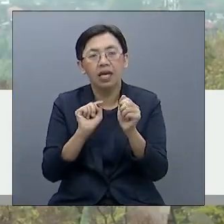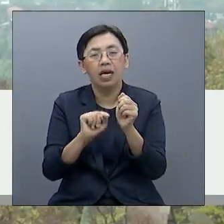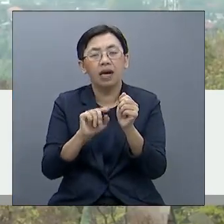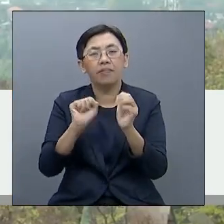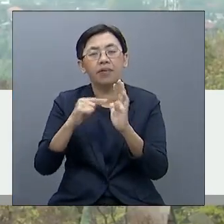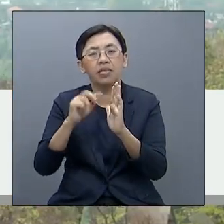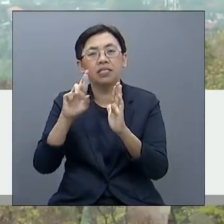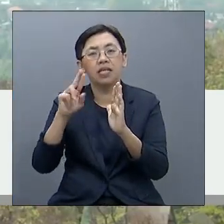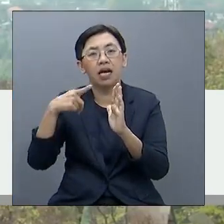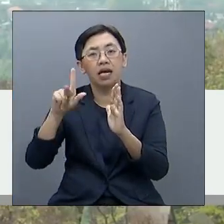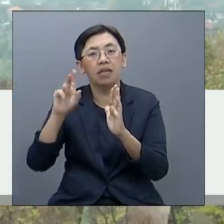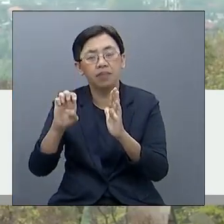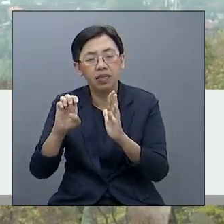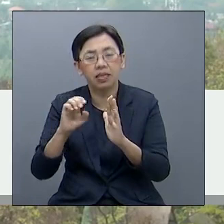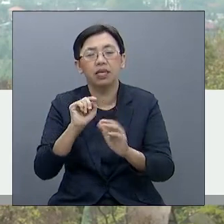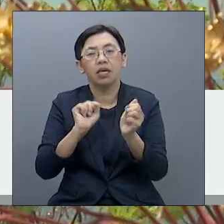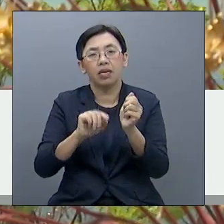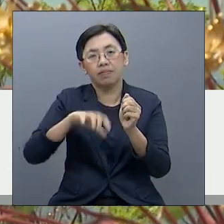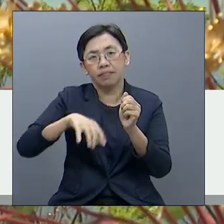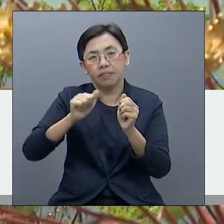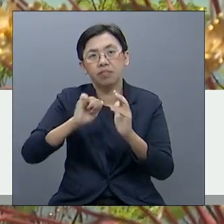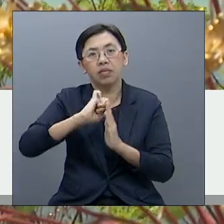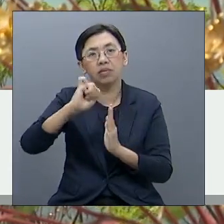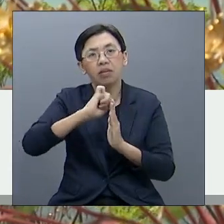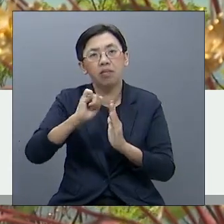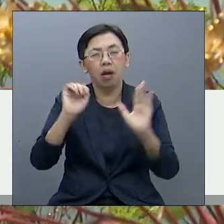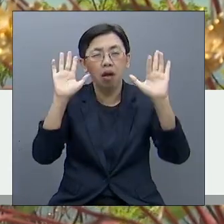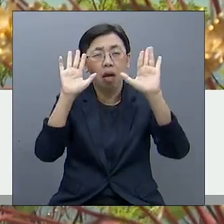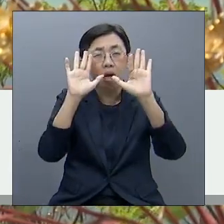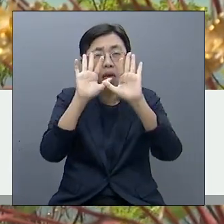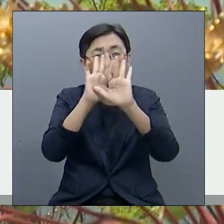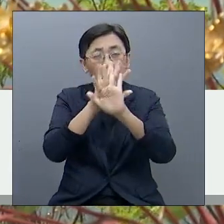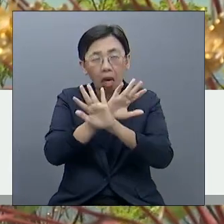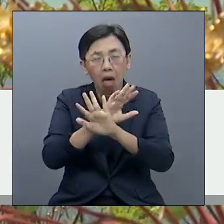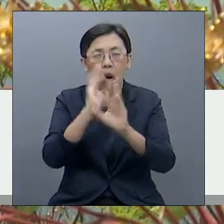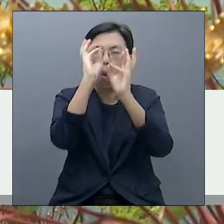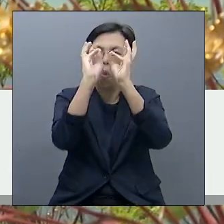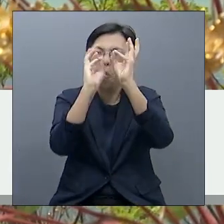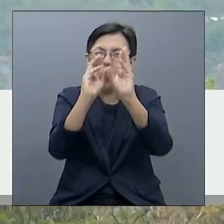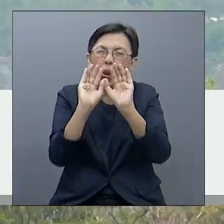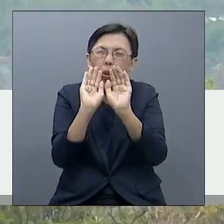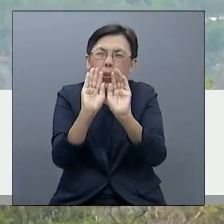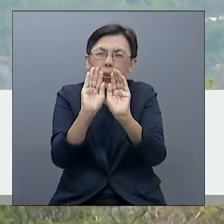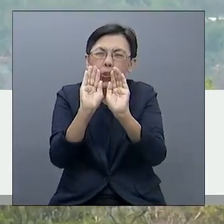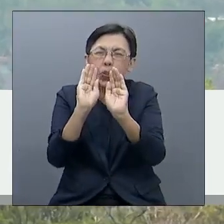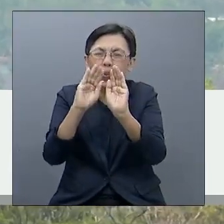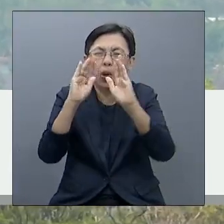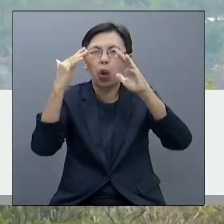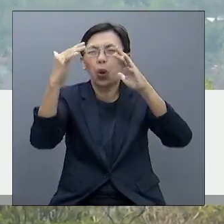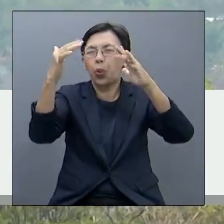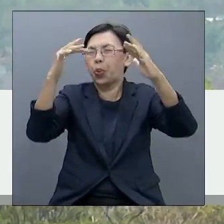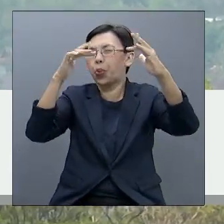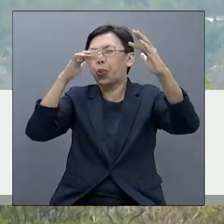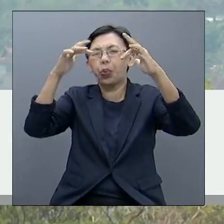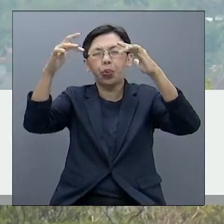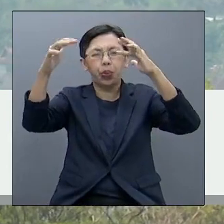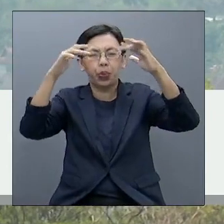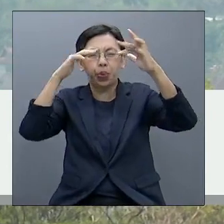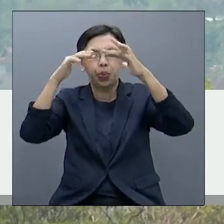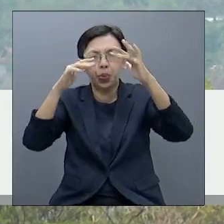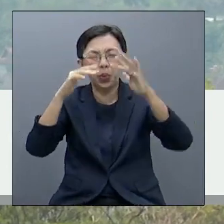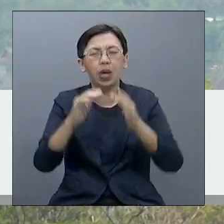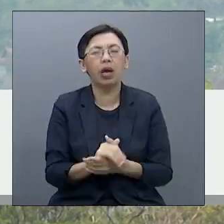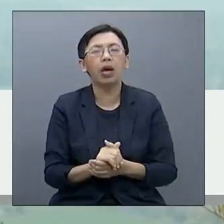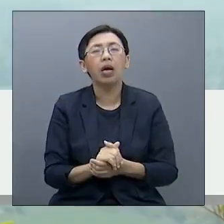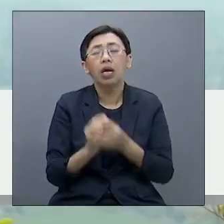องเชียงใหม่ค่ะทัศนวิสัยย่ำแย่จากค่าฝุ่นที่สะสมมานานนะคะแตกต่างจากช่วงปลายสัปดาห์ที่ผ่าน